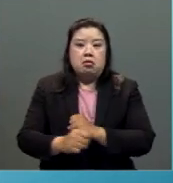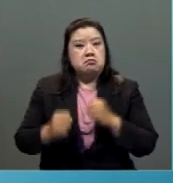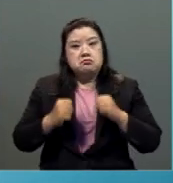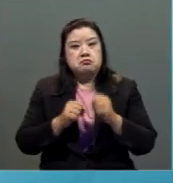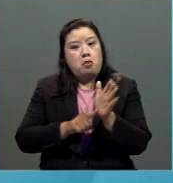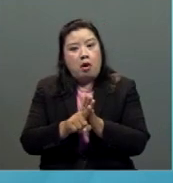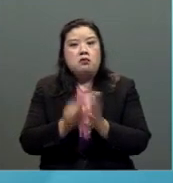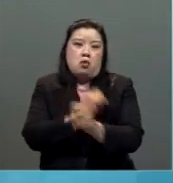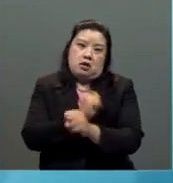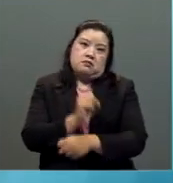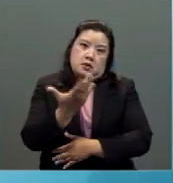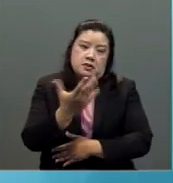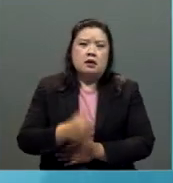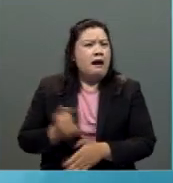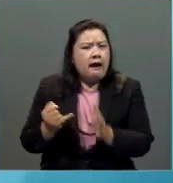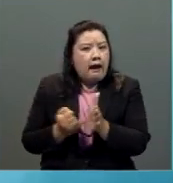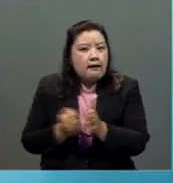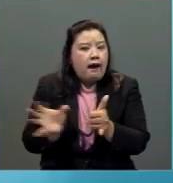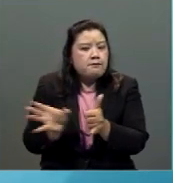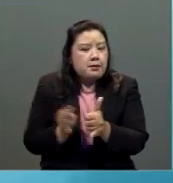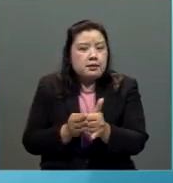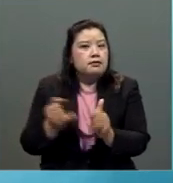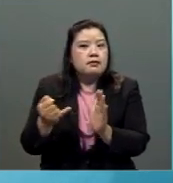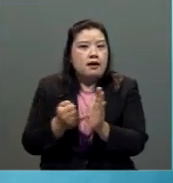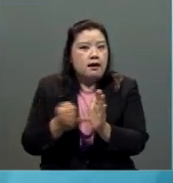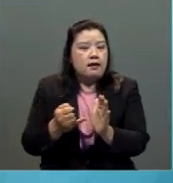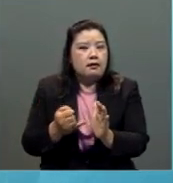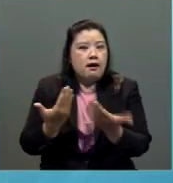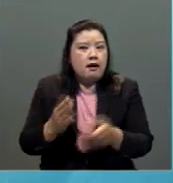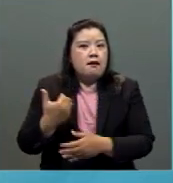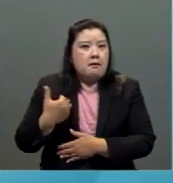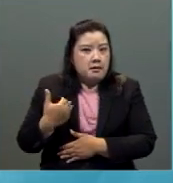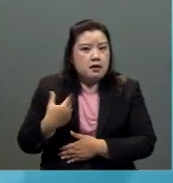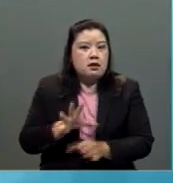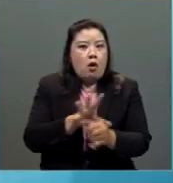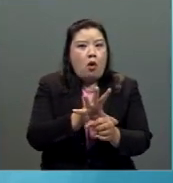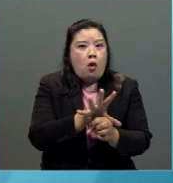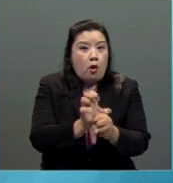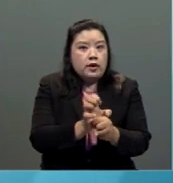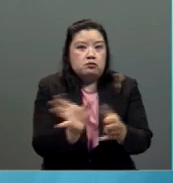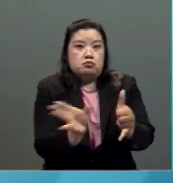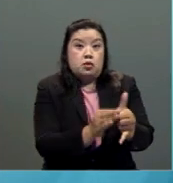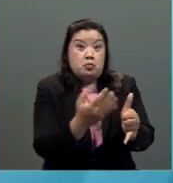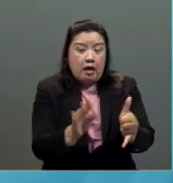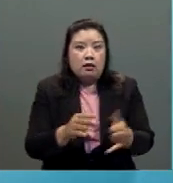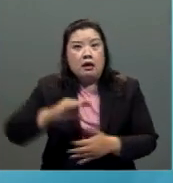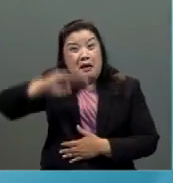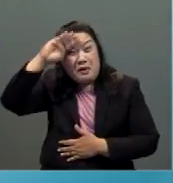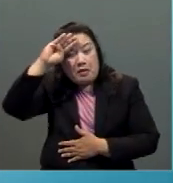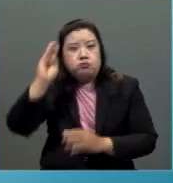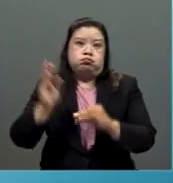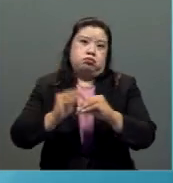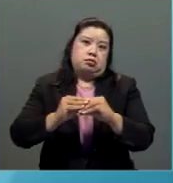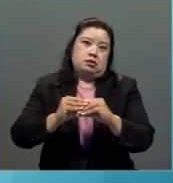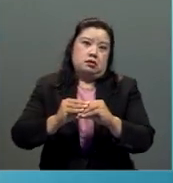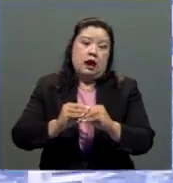ไม่เข้มแข็งไม่แข็งแรงพูดง่ายๆนะครับเพราะติดเชื้อได้ง่ายอยู่แล้วเพราะฉะนั้นพอมีการติดเชื้อขึ้นมาก็เลยมีความรุนแรงเพราะฉะนั้นใครที่เป็นโรคต่าง